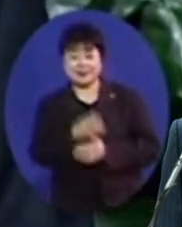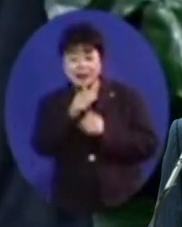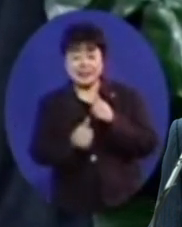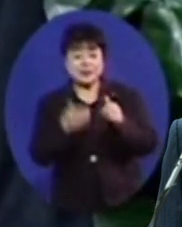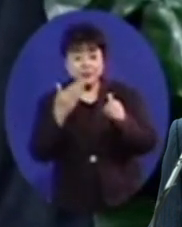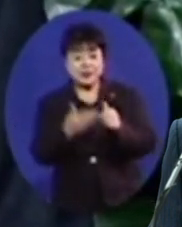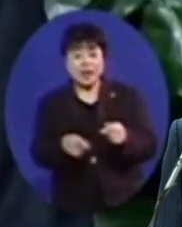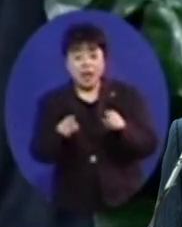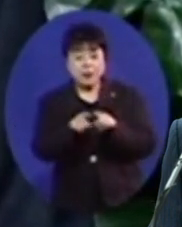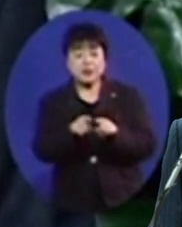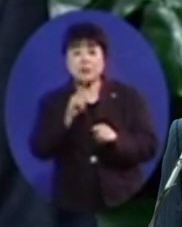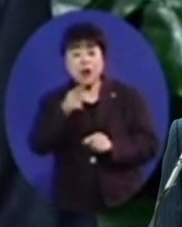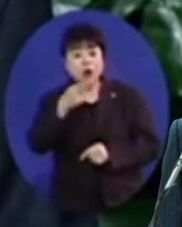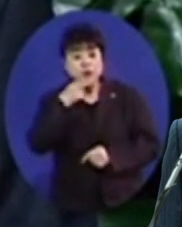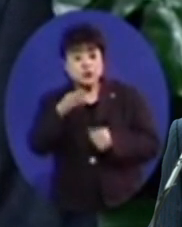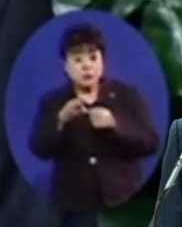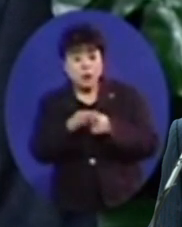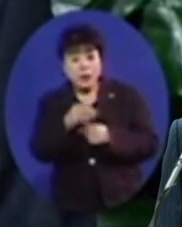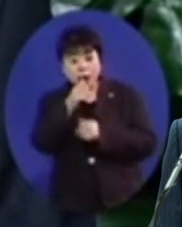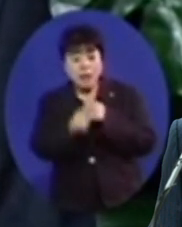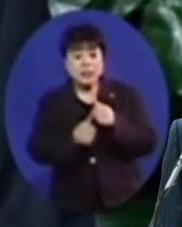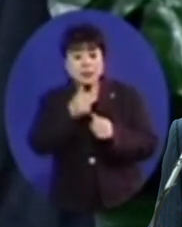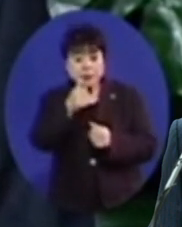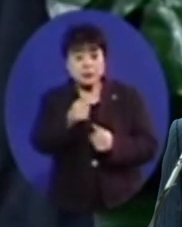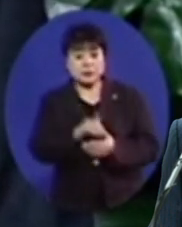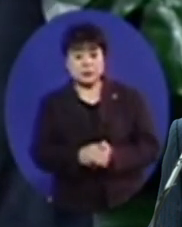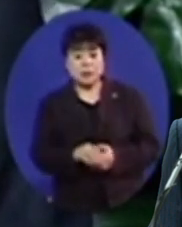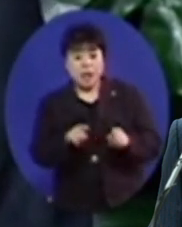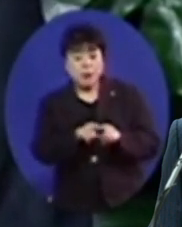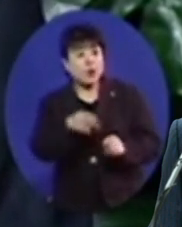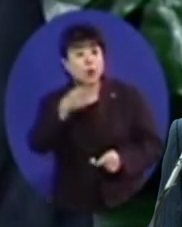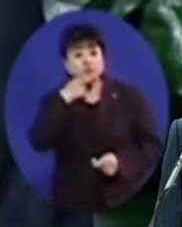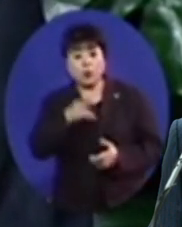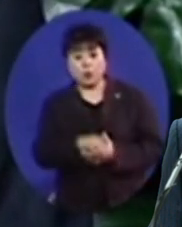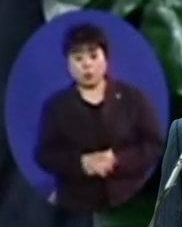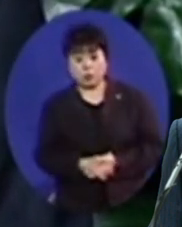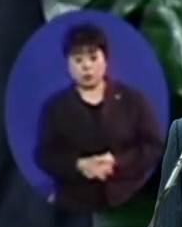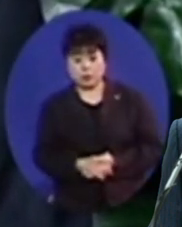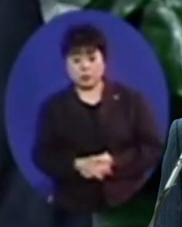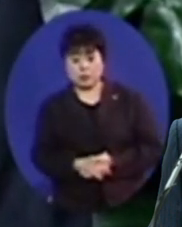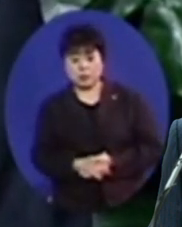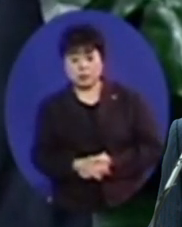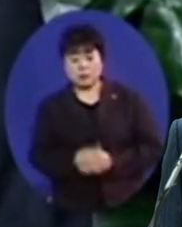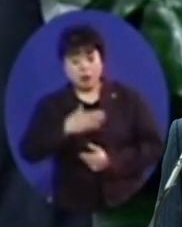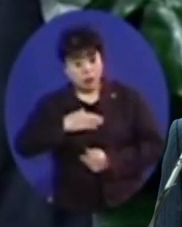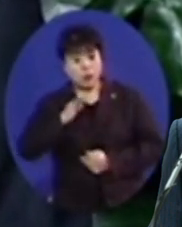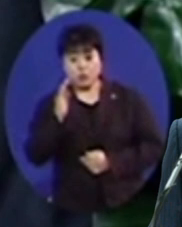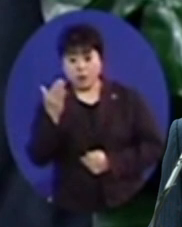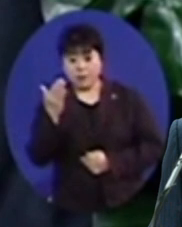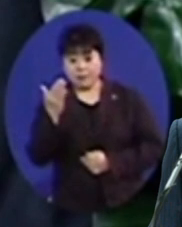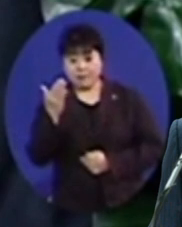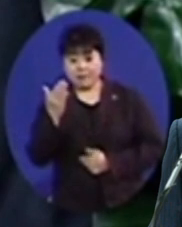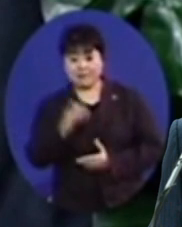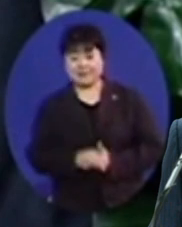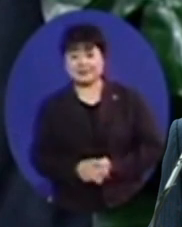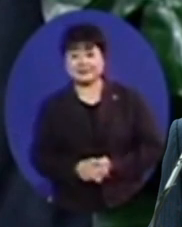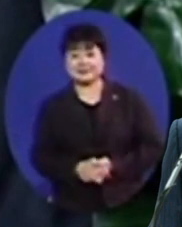하나님께 함께 가자고 말 안 하면 하나님이 함께 안 하십니다. 그거 알아야 돼요.